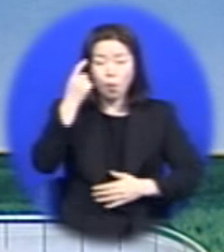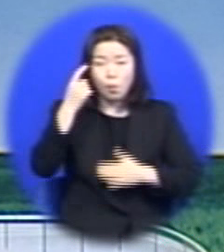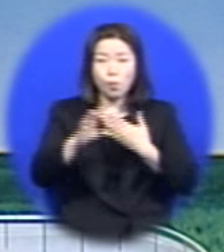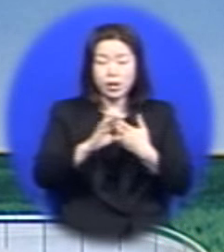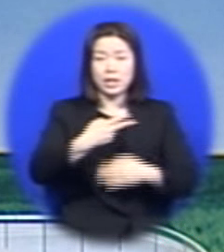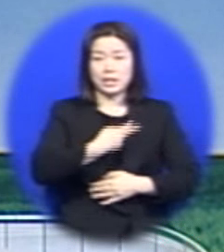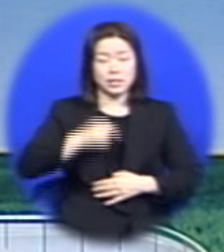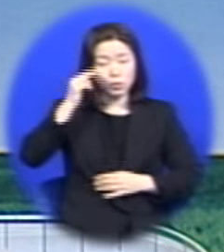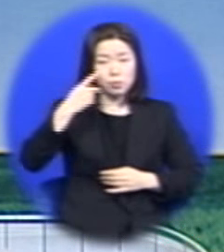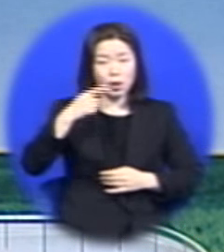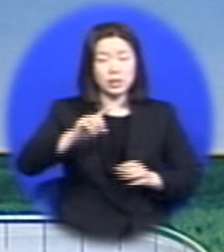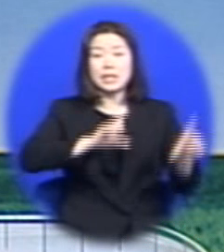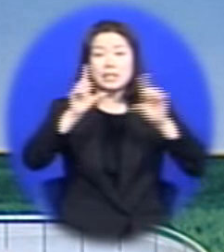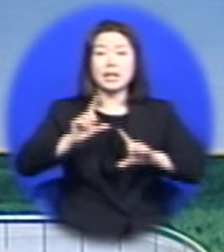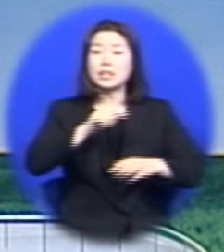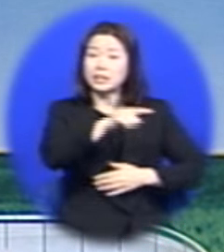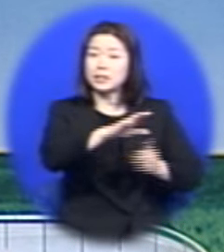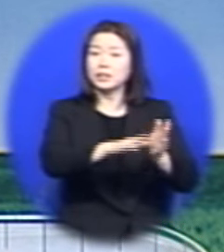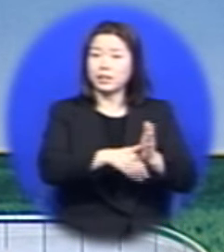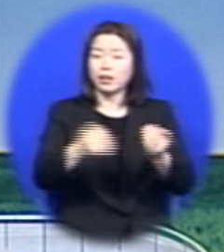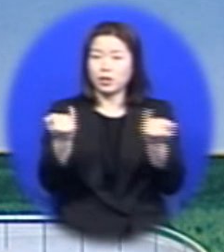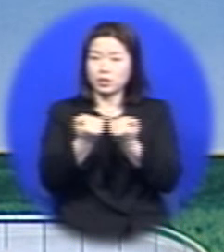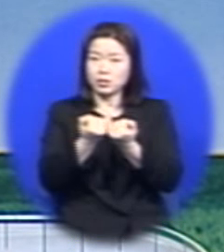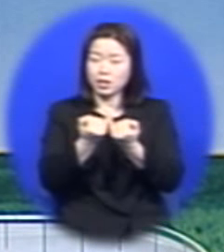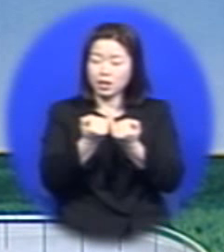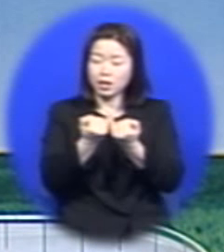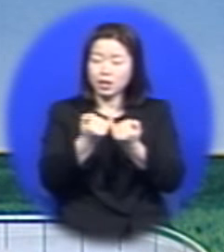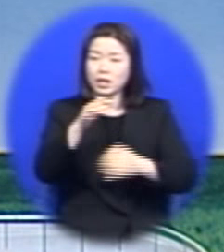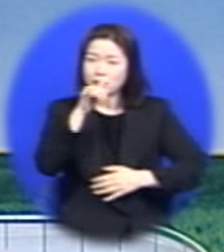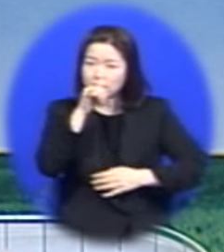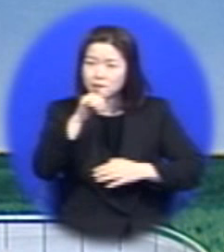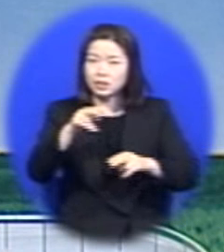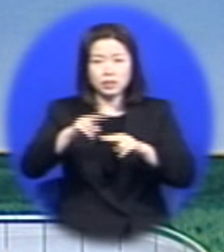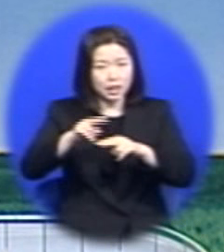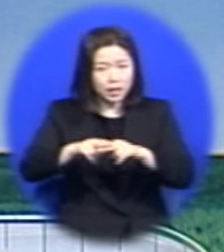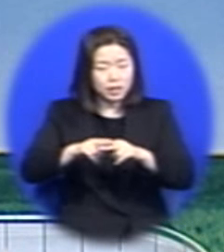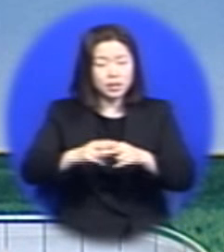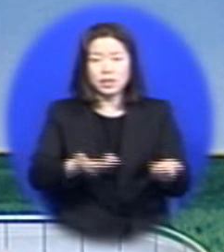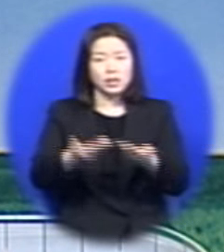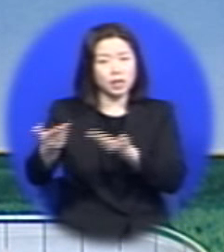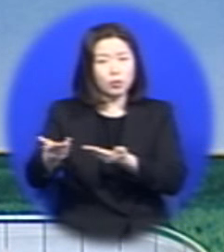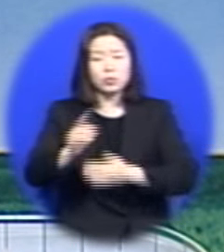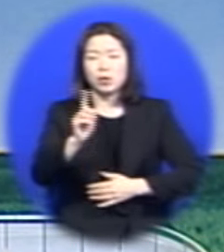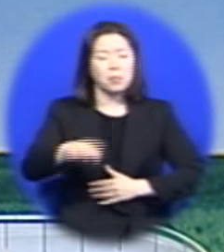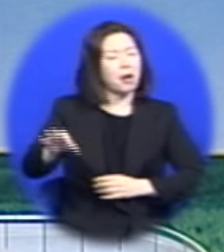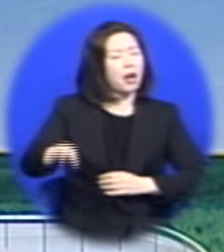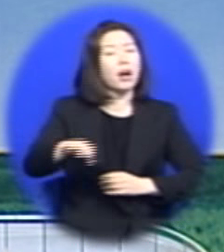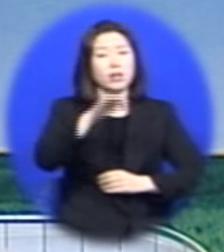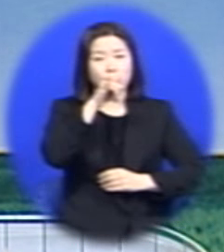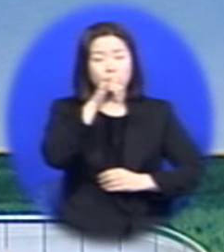사도 바울이 살던 당시에 여자가 차지하는 위치, 대우는 형편없었기 때문입니다.